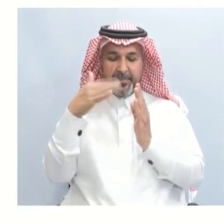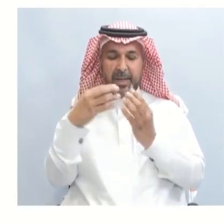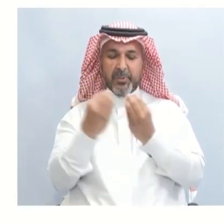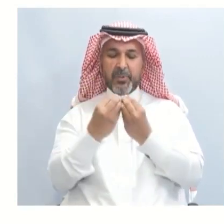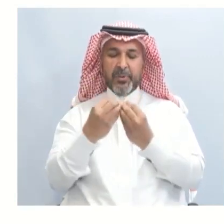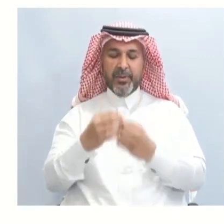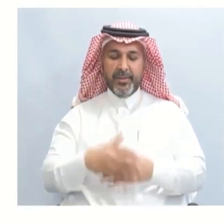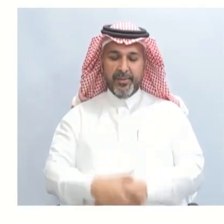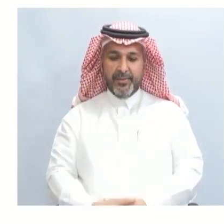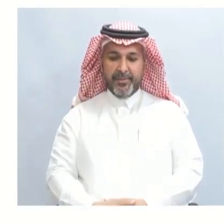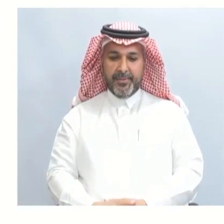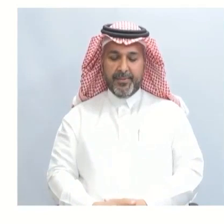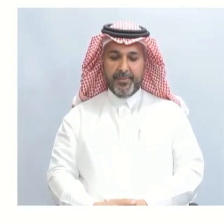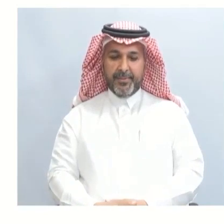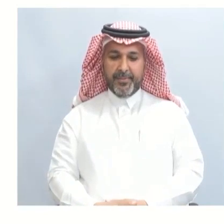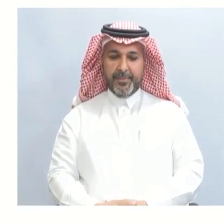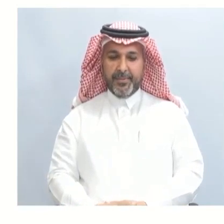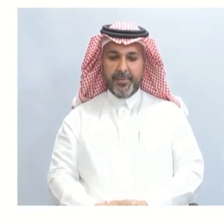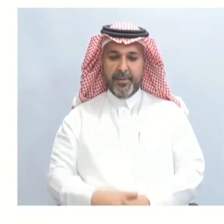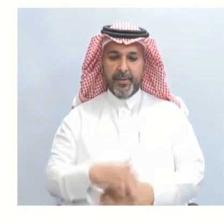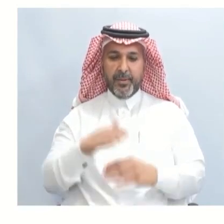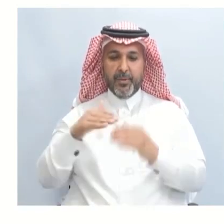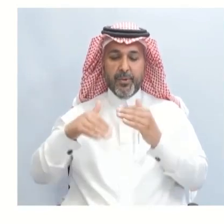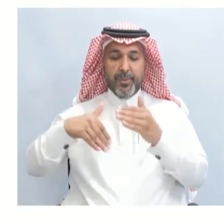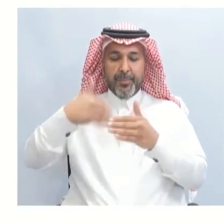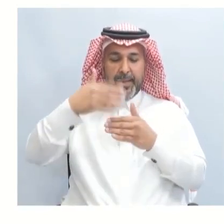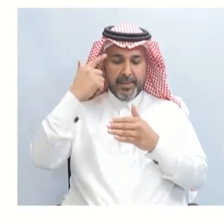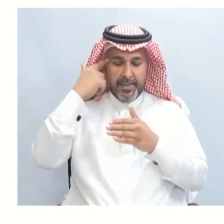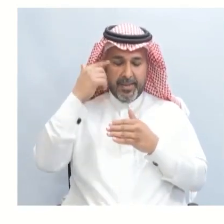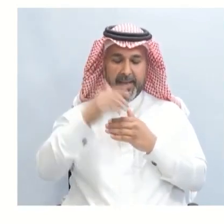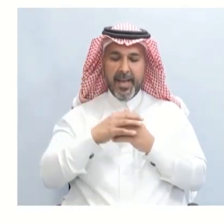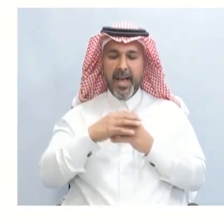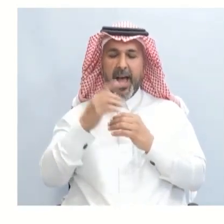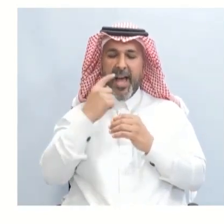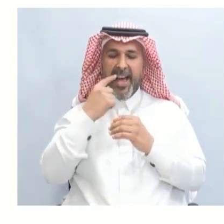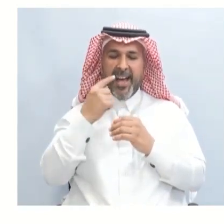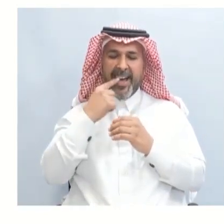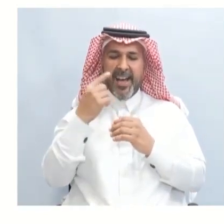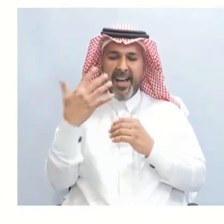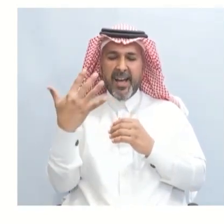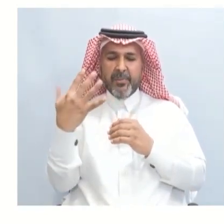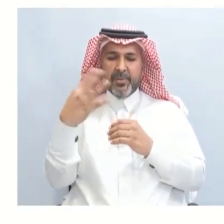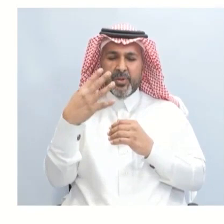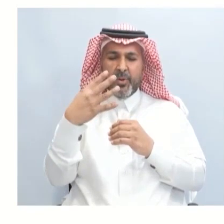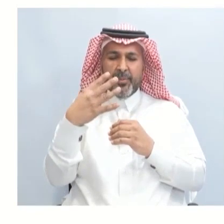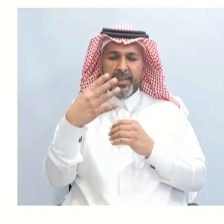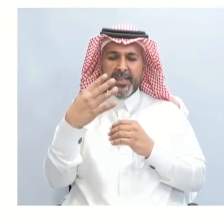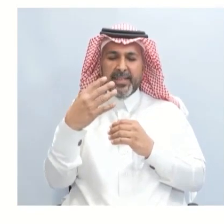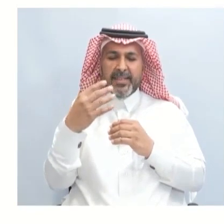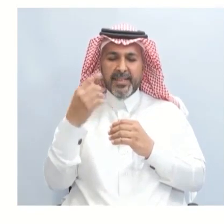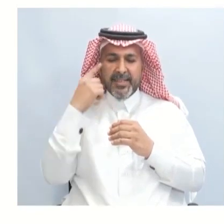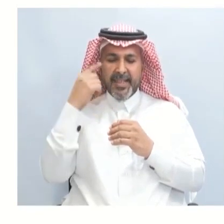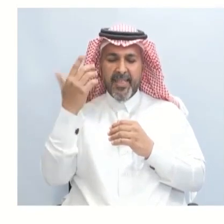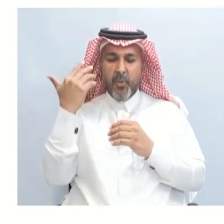ثم استنتج بعد مضي 45 سنه على نشر نتائج كبلر الثلاثه التي درسناها في الحصه